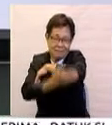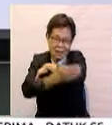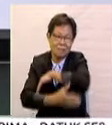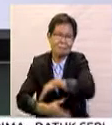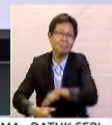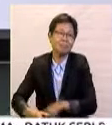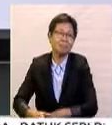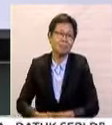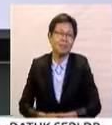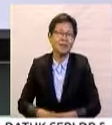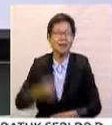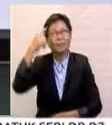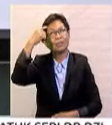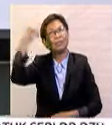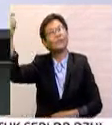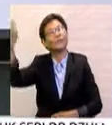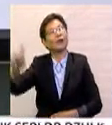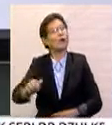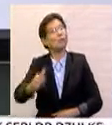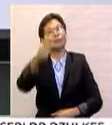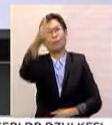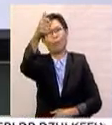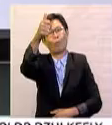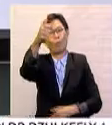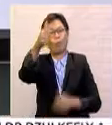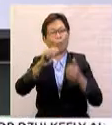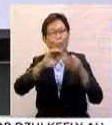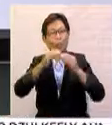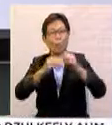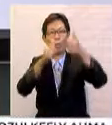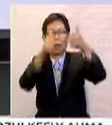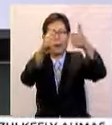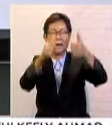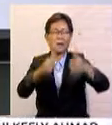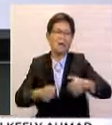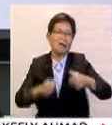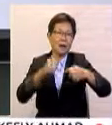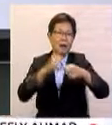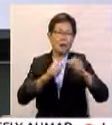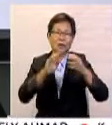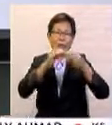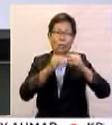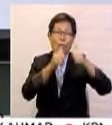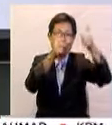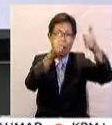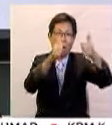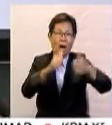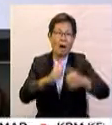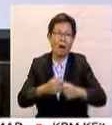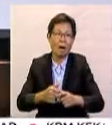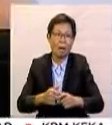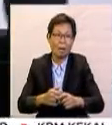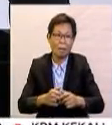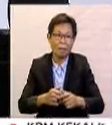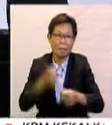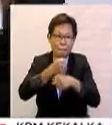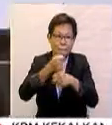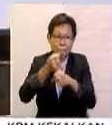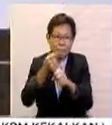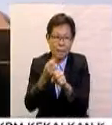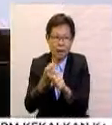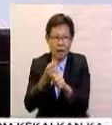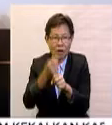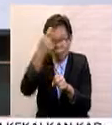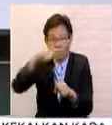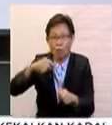dream is really, number one, as I kind of mentioned earlier, number one, to create a capacity to innovate, not just for